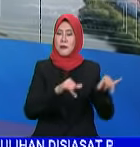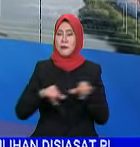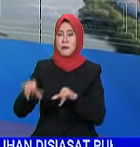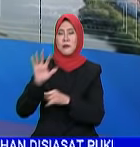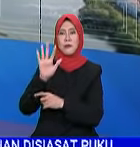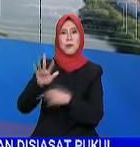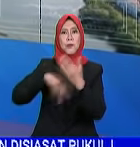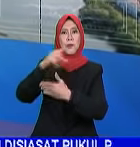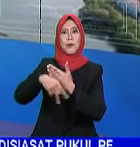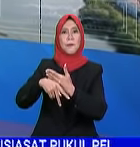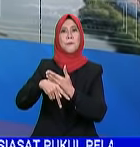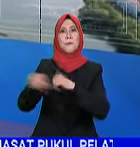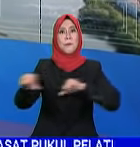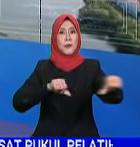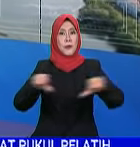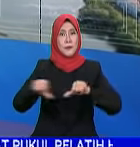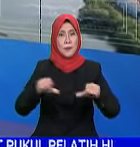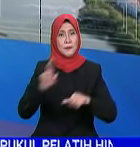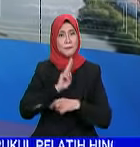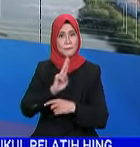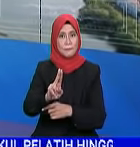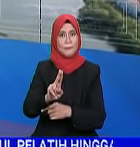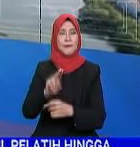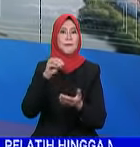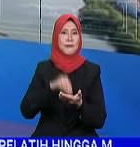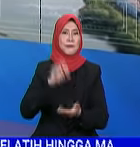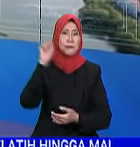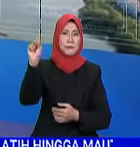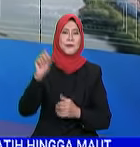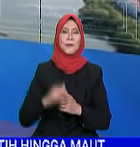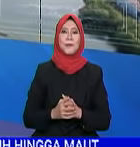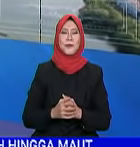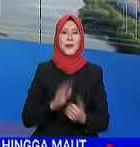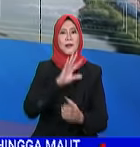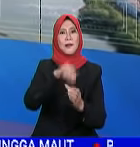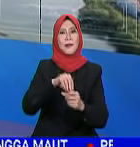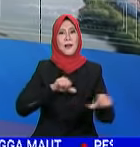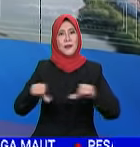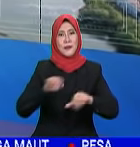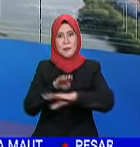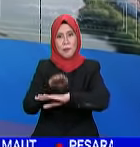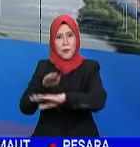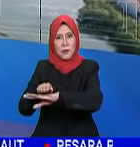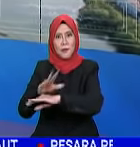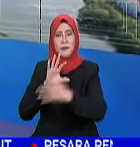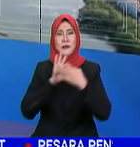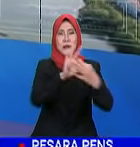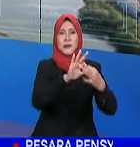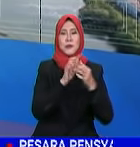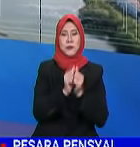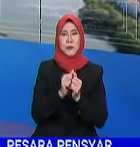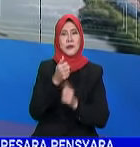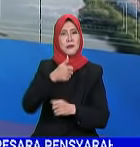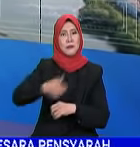program utama memperkasa aktiviti keagamaan di negeri ini. Ia meliputi aktiviti dakwah serta kolaborasi